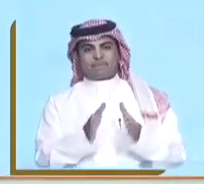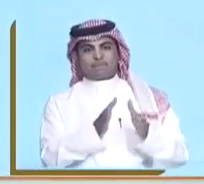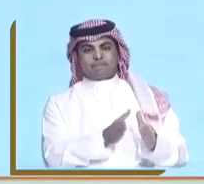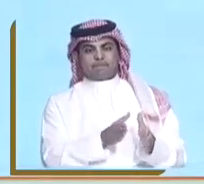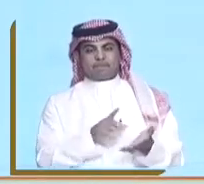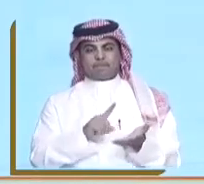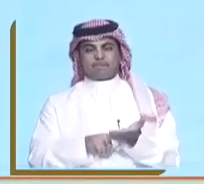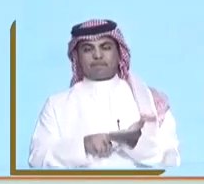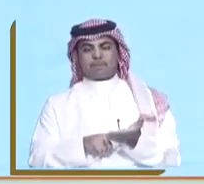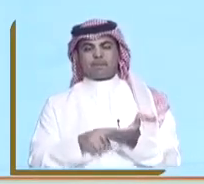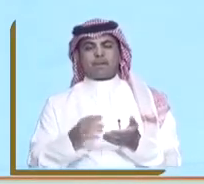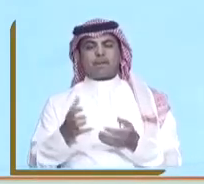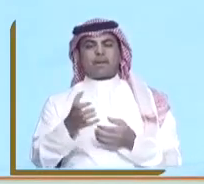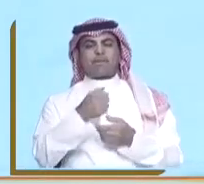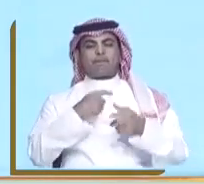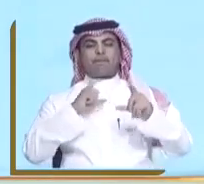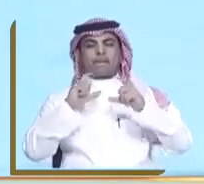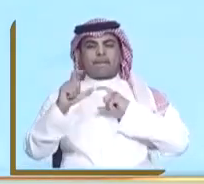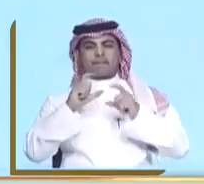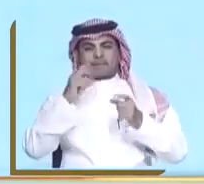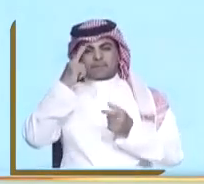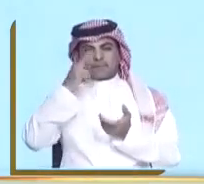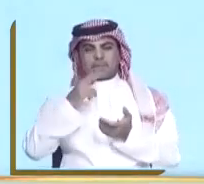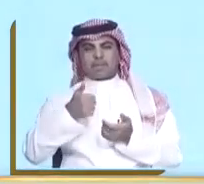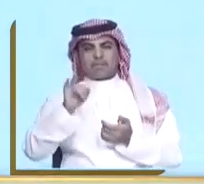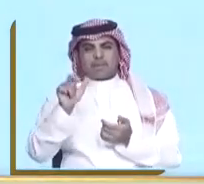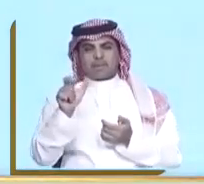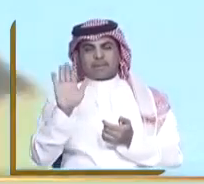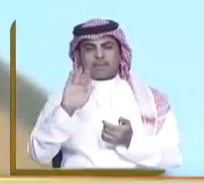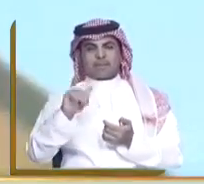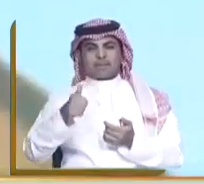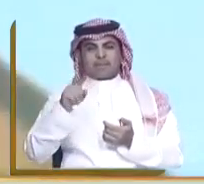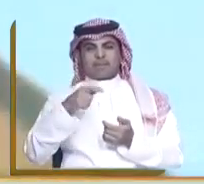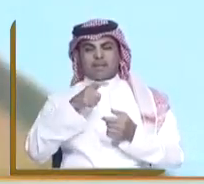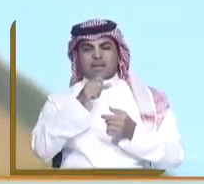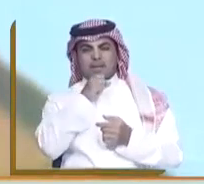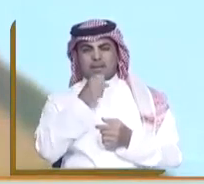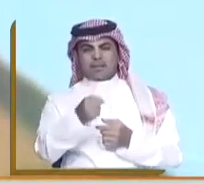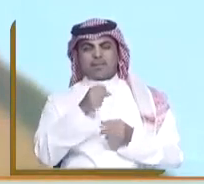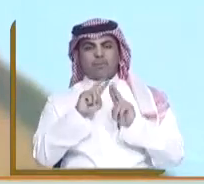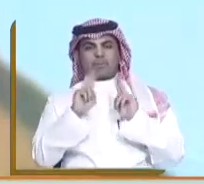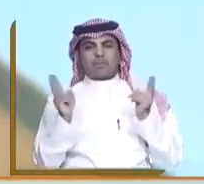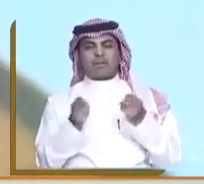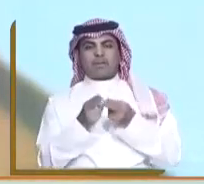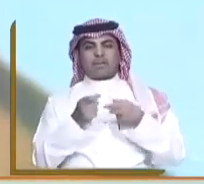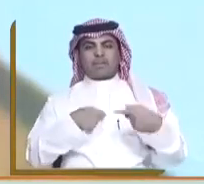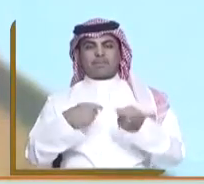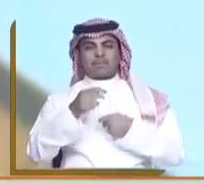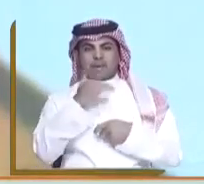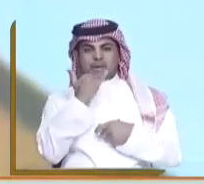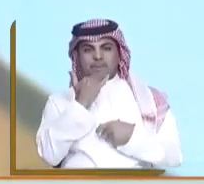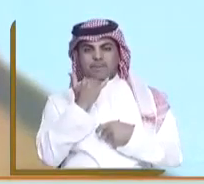اكد محافظ البنك المركزي السعودي ايمن السياري خلال كلمته ضمن مؤتمر اتحاد المصارف العربيه